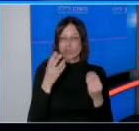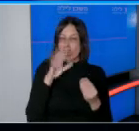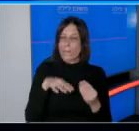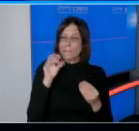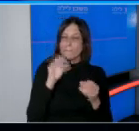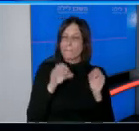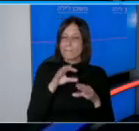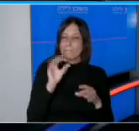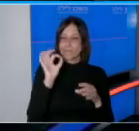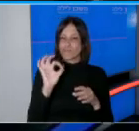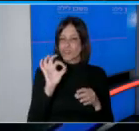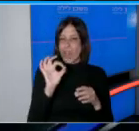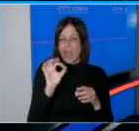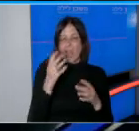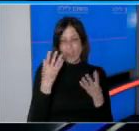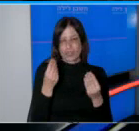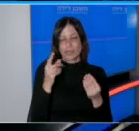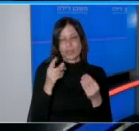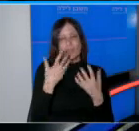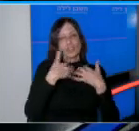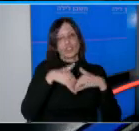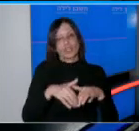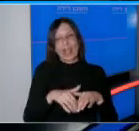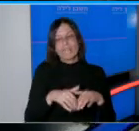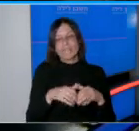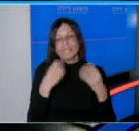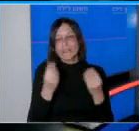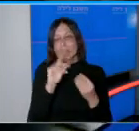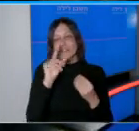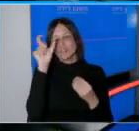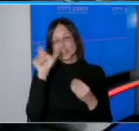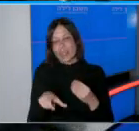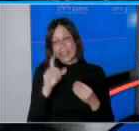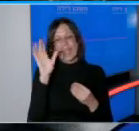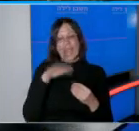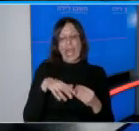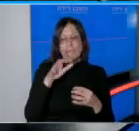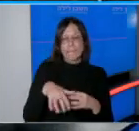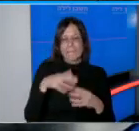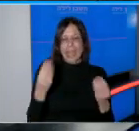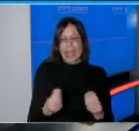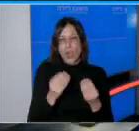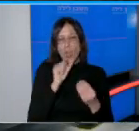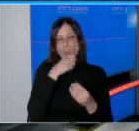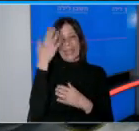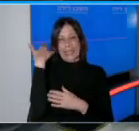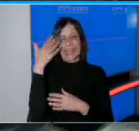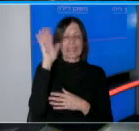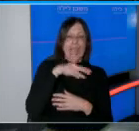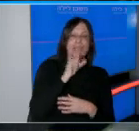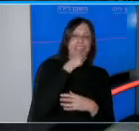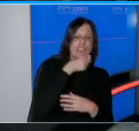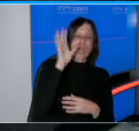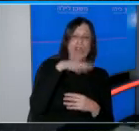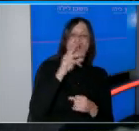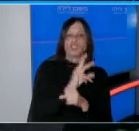שלך, שהוא מאוד כאילו משלב רבדים ממי שאת. גם ארכיאולוגית, גם היסטוריונית, גם שימור בתים,